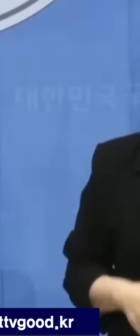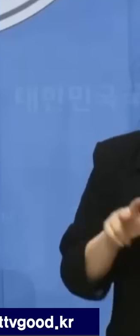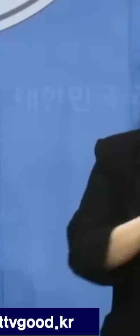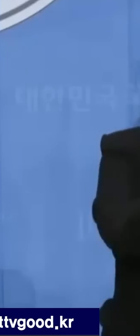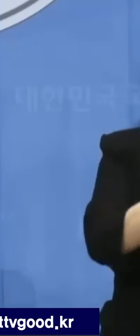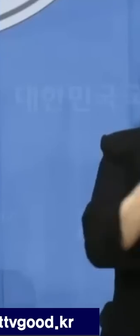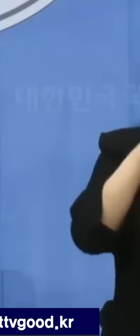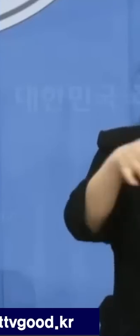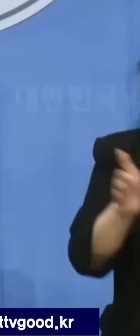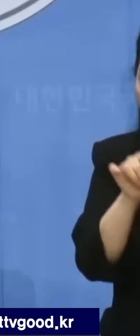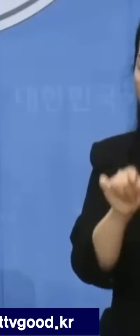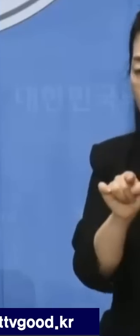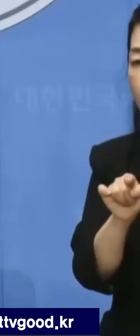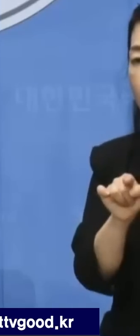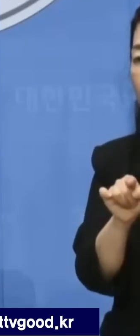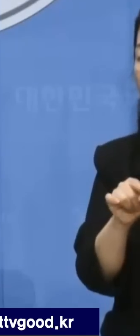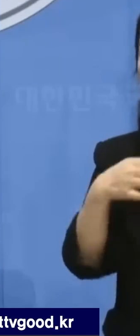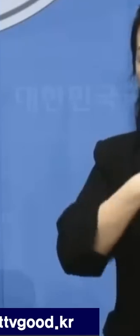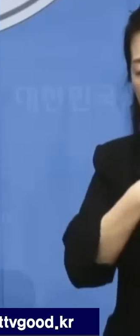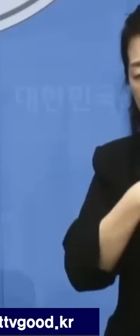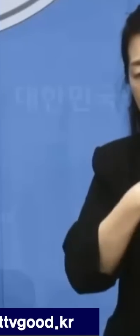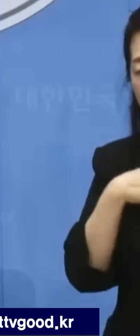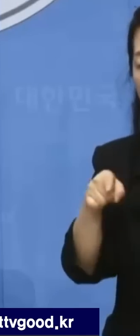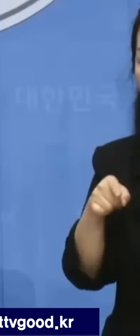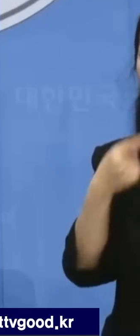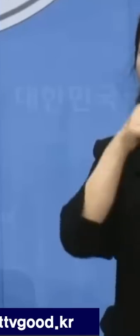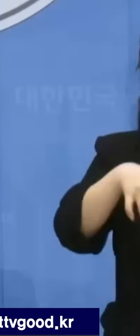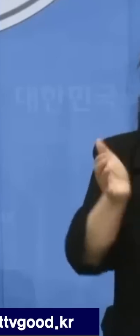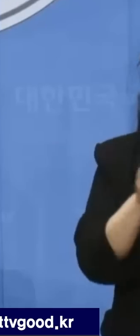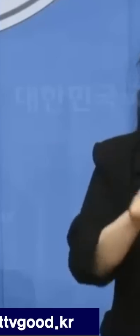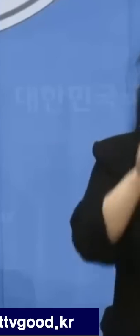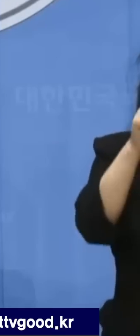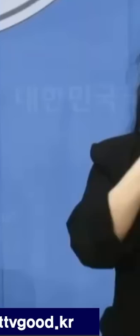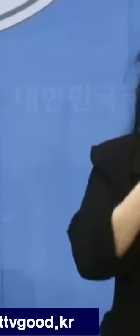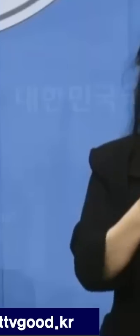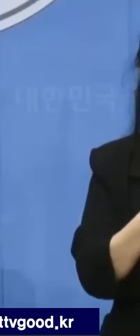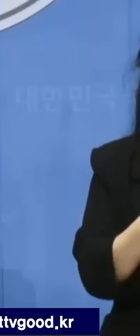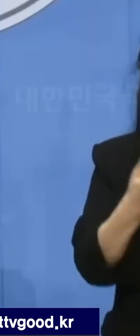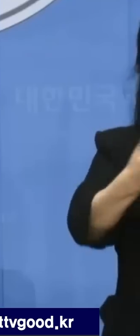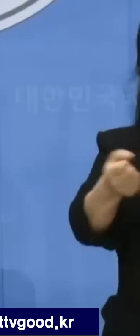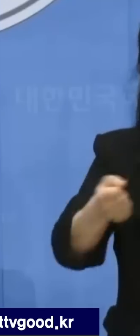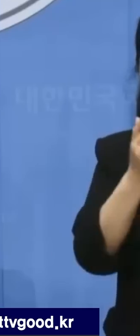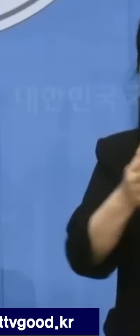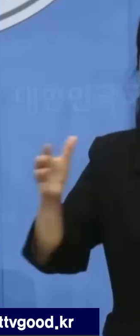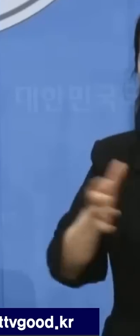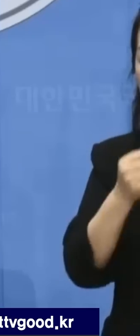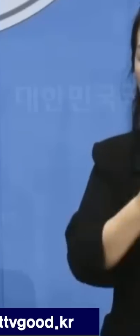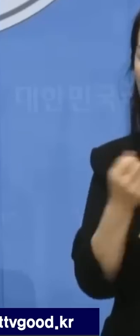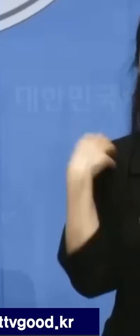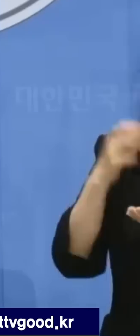혼란에 빠진 당을 수습하고 위기에 빠진 당을 구하겠습니다. 당을 단결시키고 당을